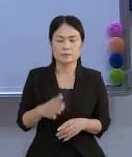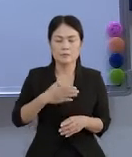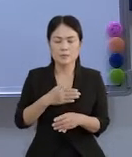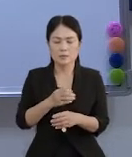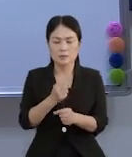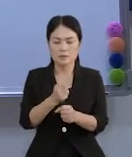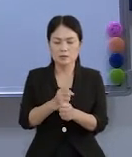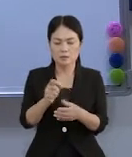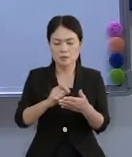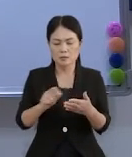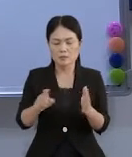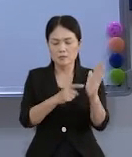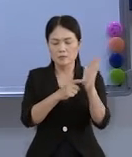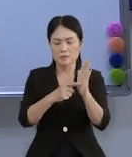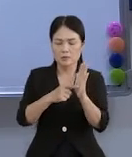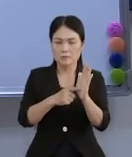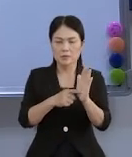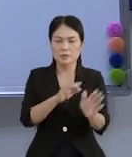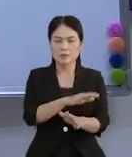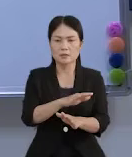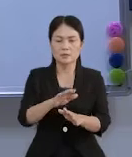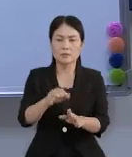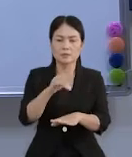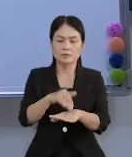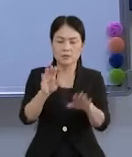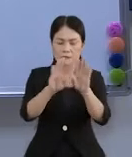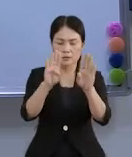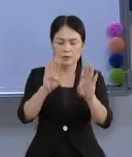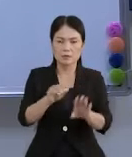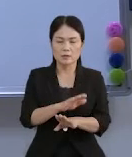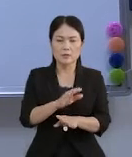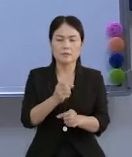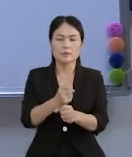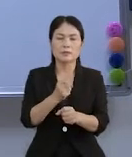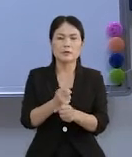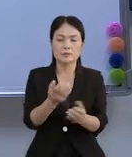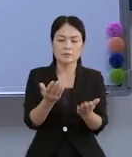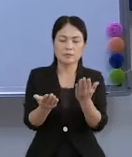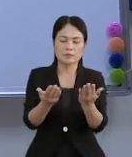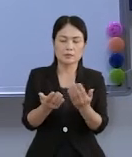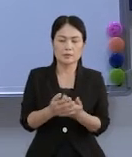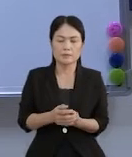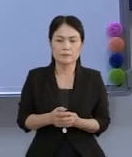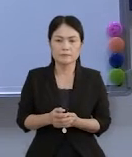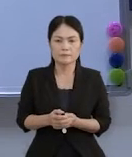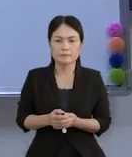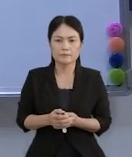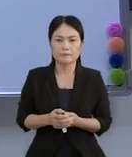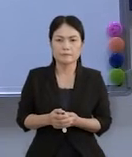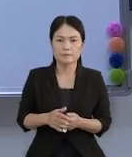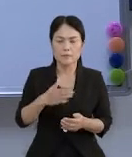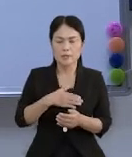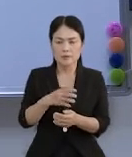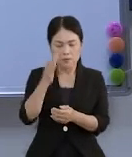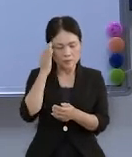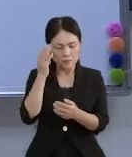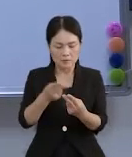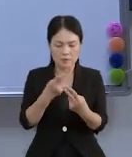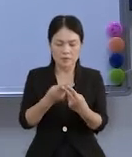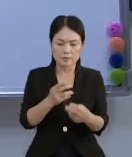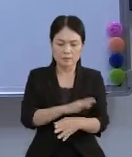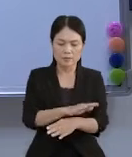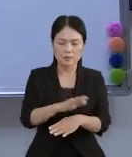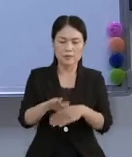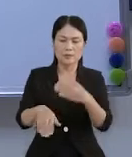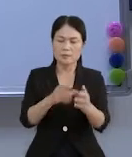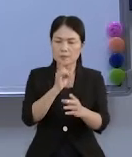rưu nâng thưa cầm nài bằng hai con tiếng ốc nè nơi lực đá khiến đảm bây ở con thưa ca tiếng tuột chà nhạc rưu sân khâm tha chậm lại bằng con tiếng ốc